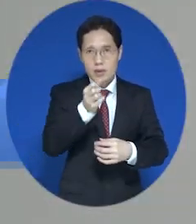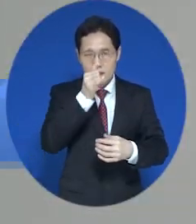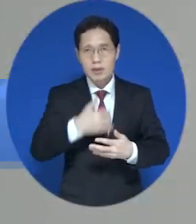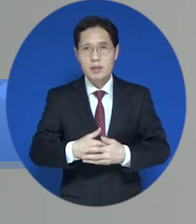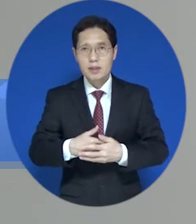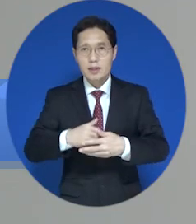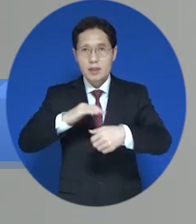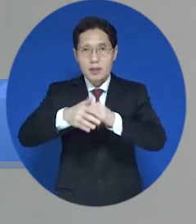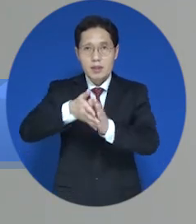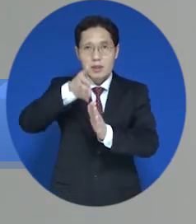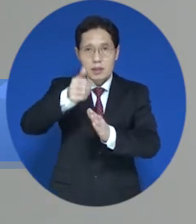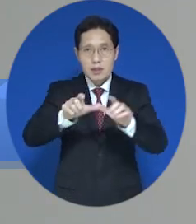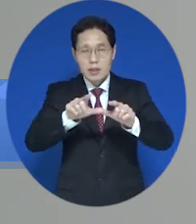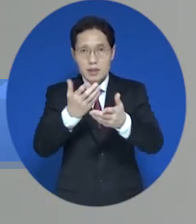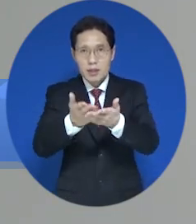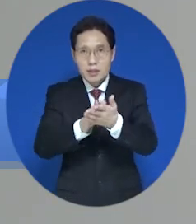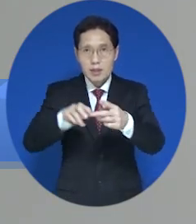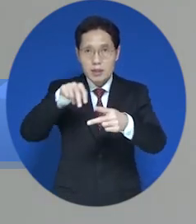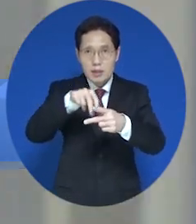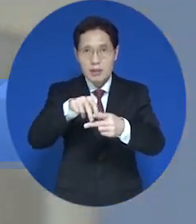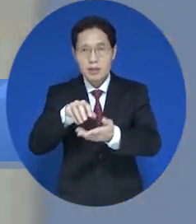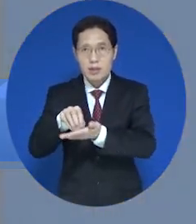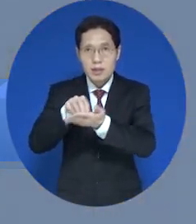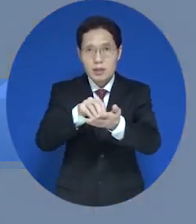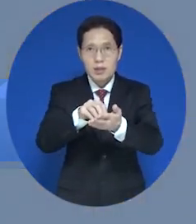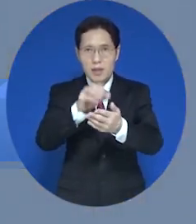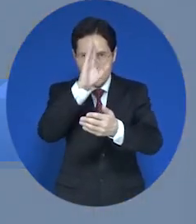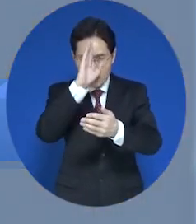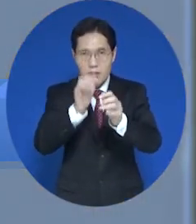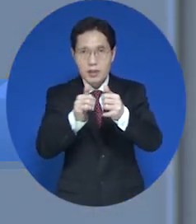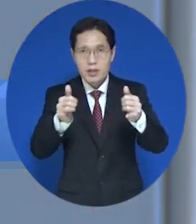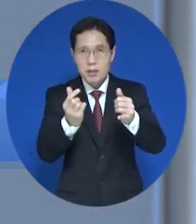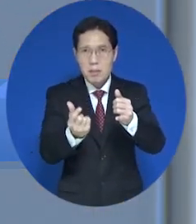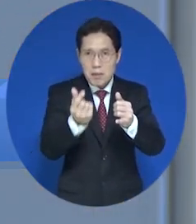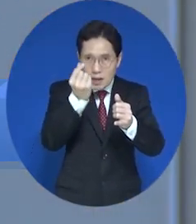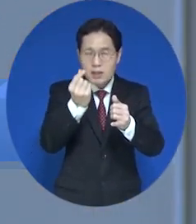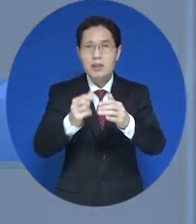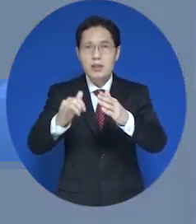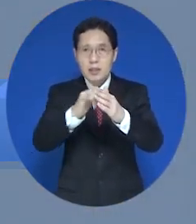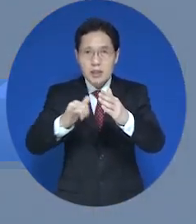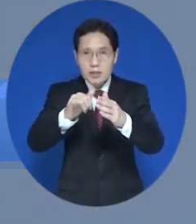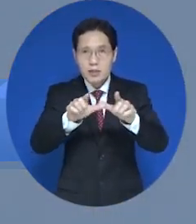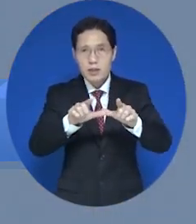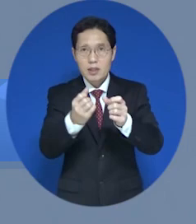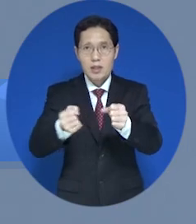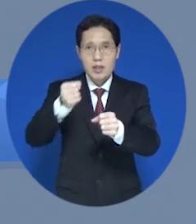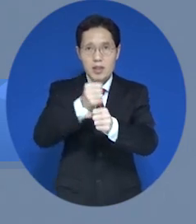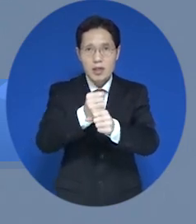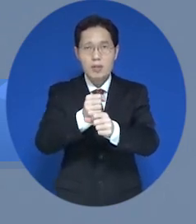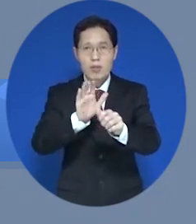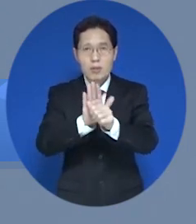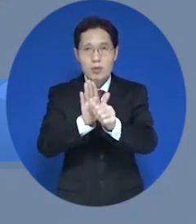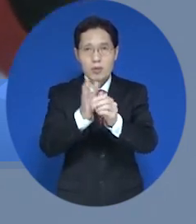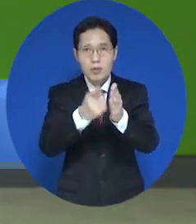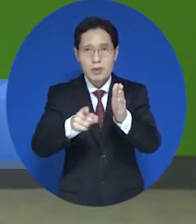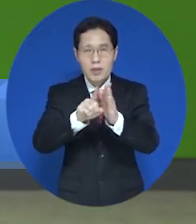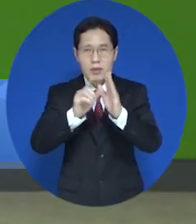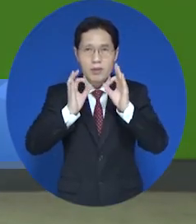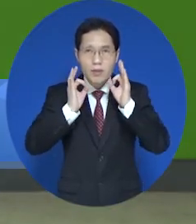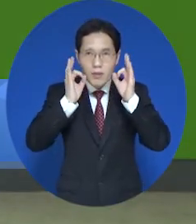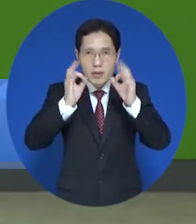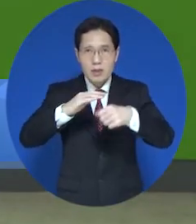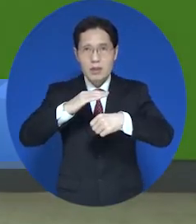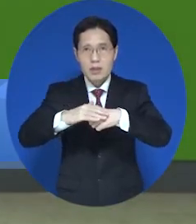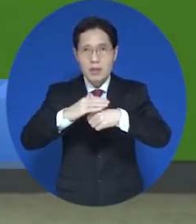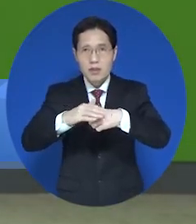시장은 생활치료센터 입소 환자들이 조기에 가족과 일상의 품으로 무사히 복귀하도록 최선을 다하겠다며